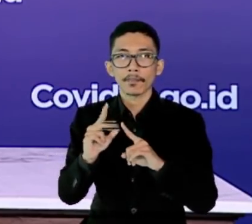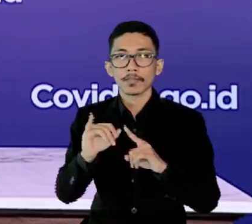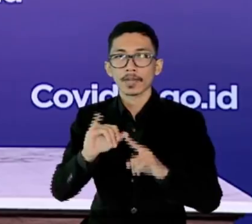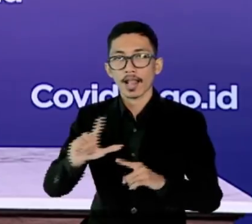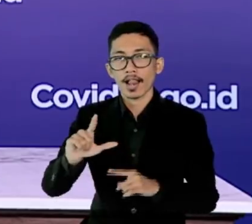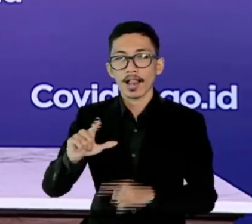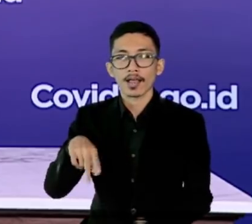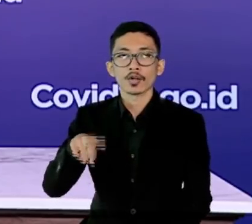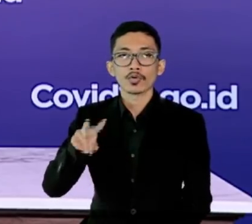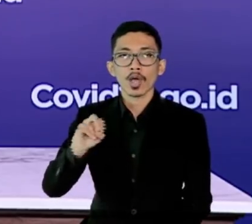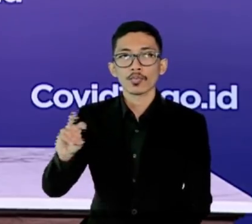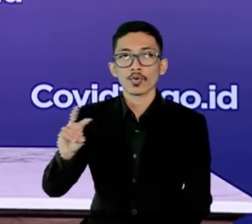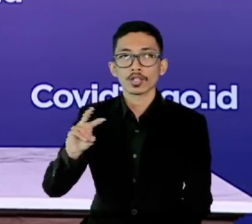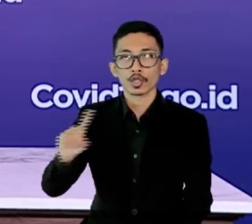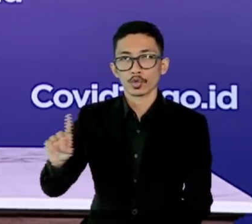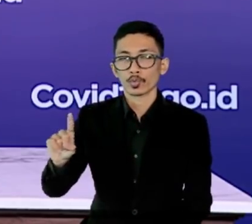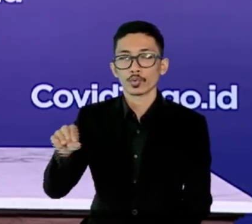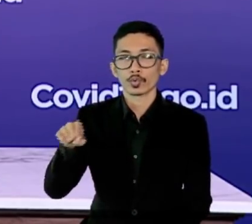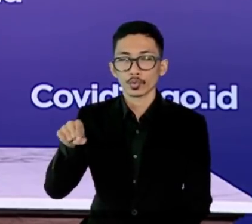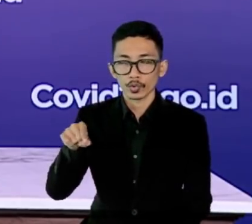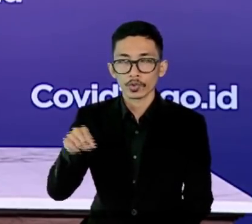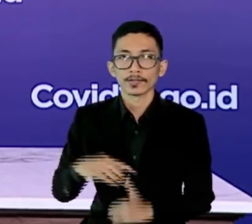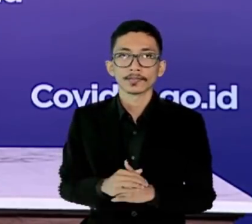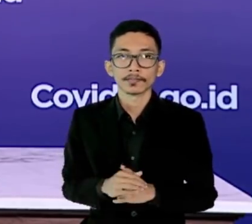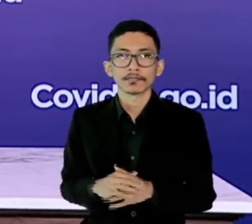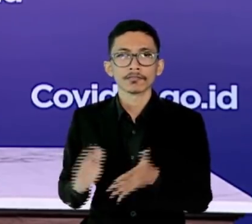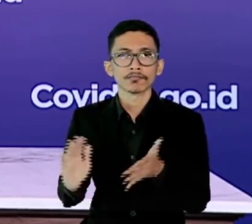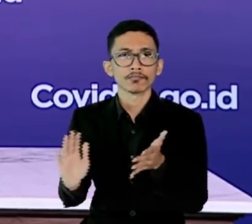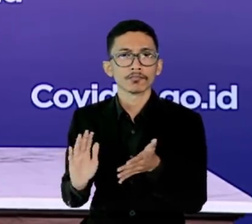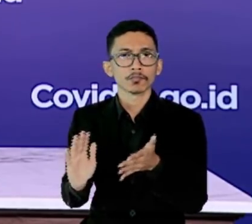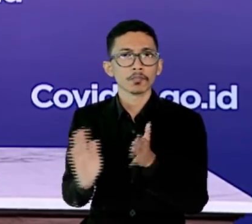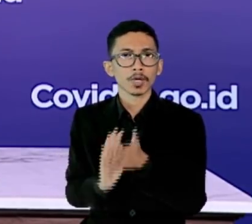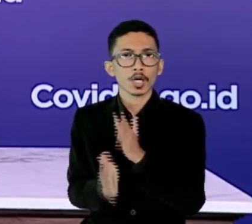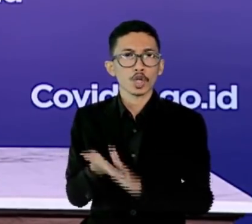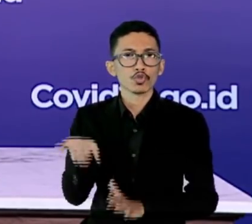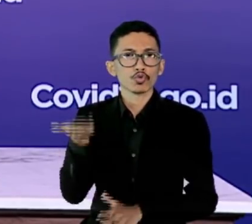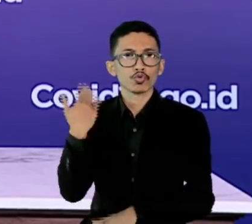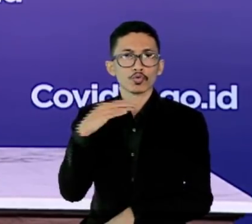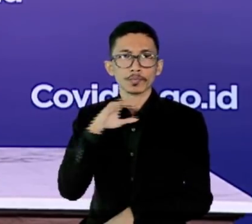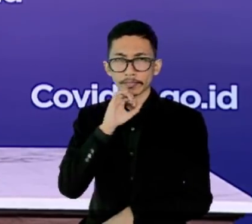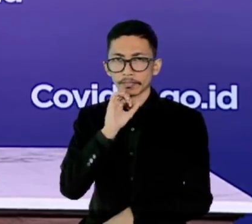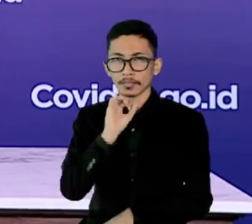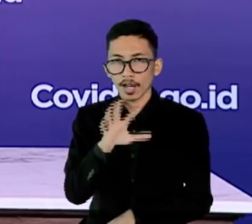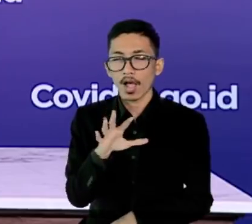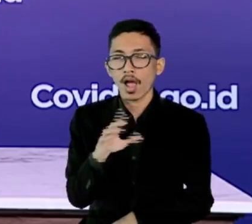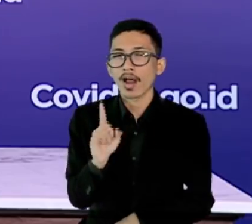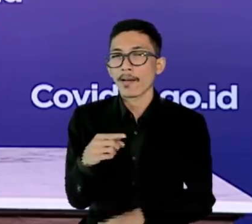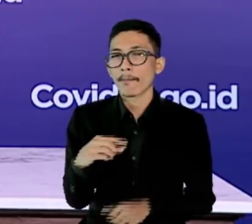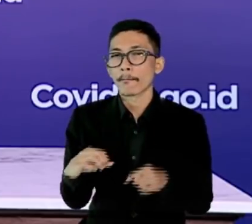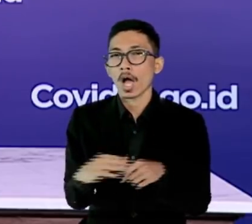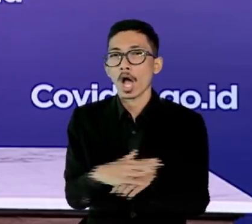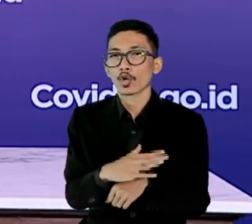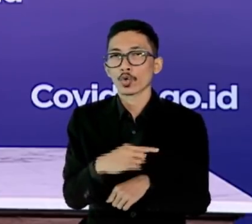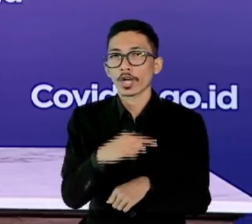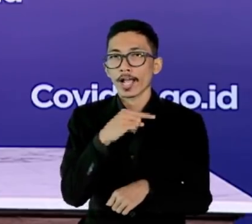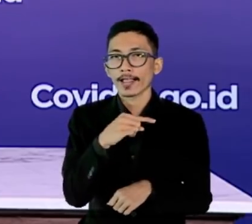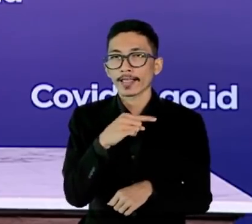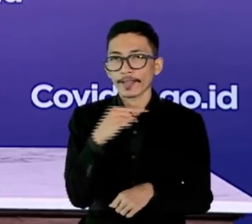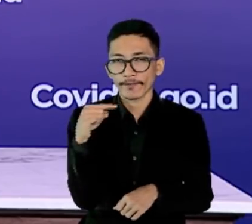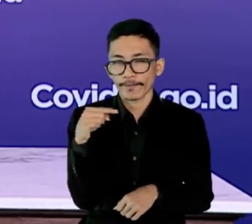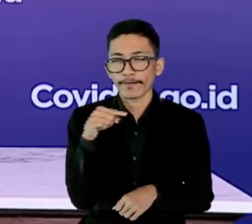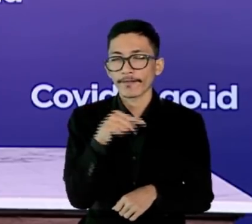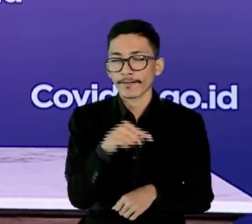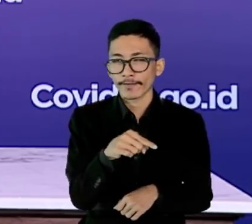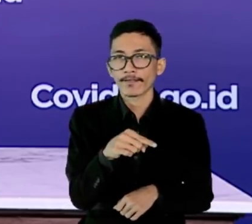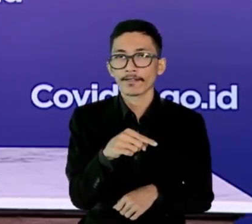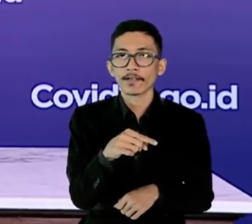Sebagaimana yang saya sampaikan pada beberapa kesempatan lalu, bahwa memang diakui adanya pengaruh negatif varian, khususnya